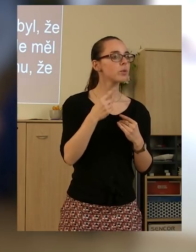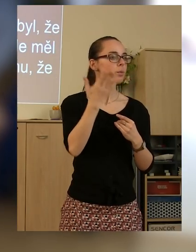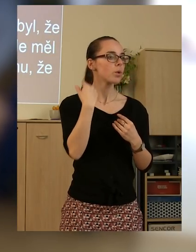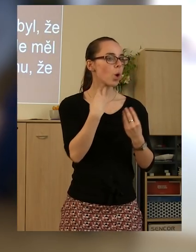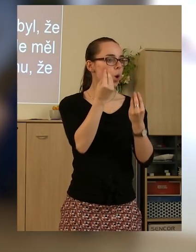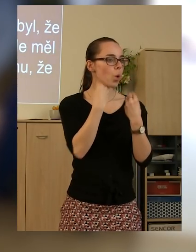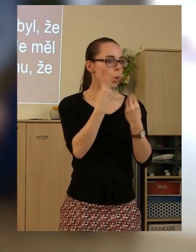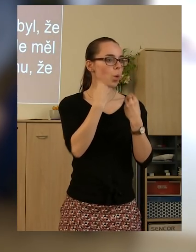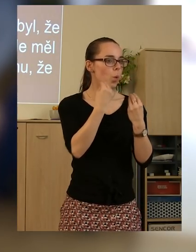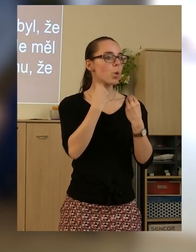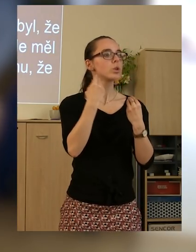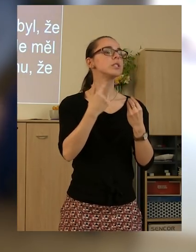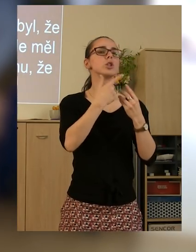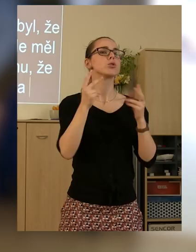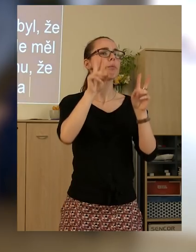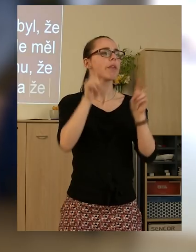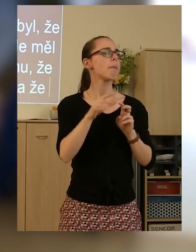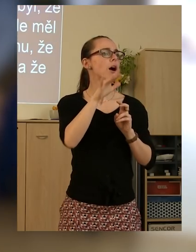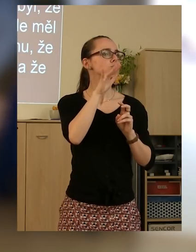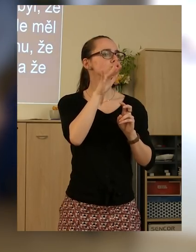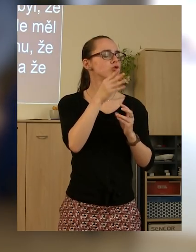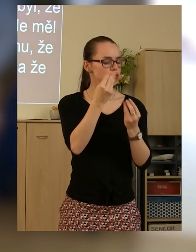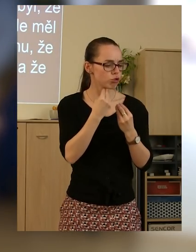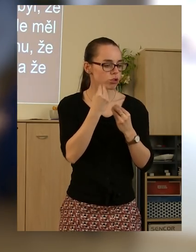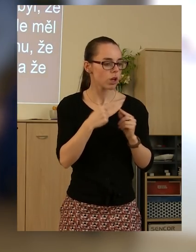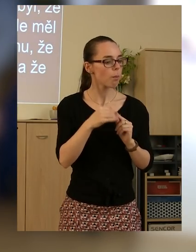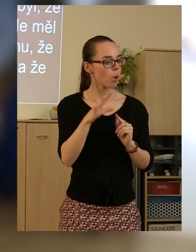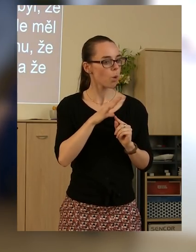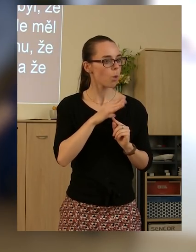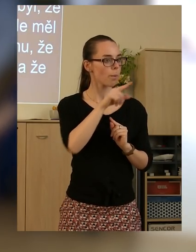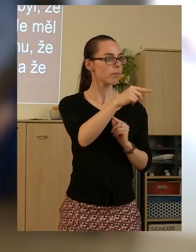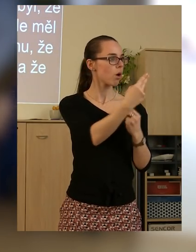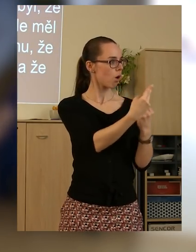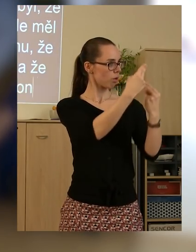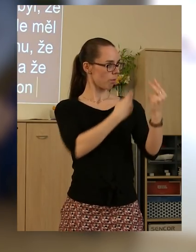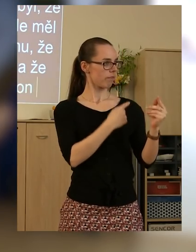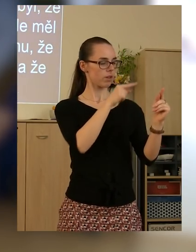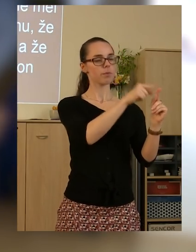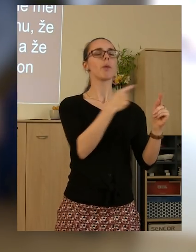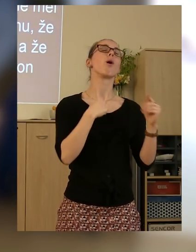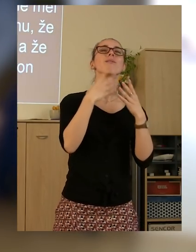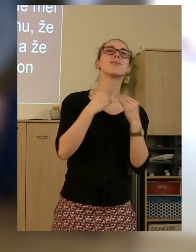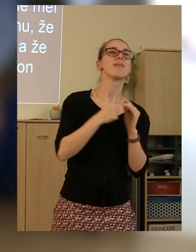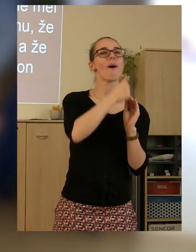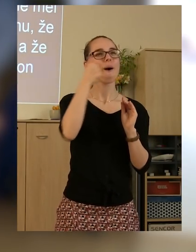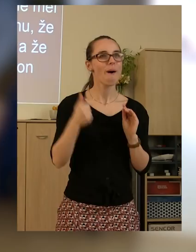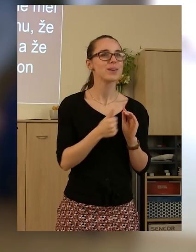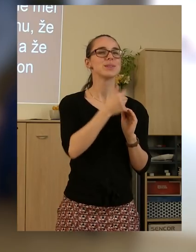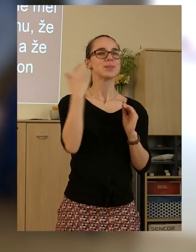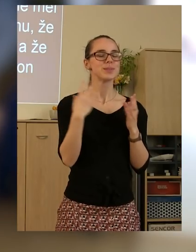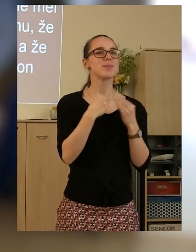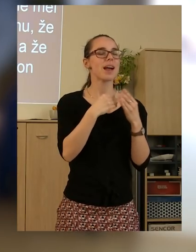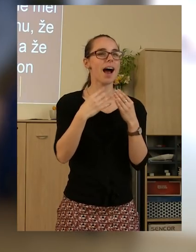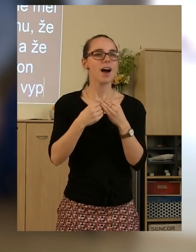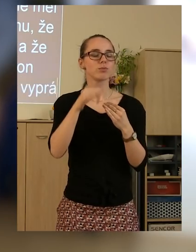líbí a že mě fakt fascinuje. A on říkal, já jsem asi hodinu vyprávil o té kabale a on pak